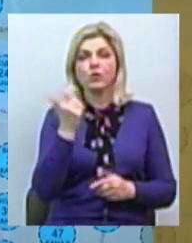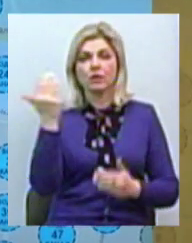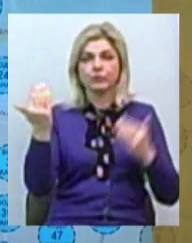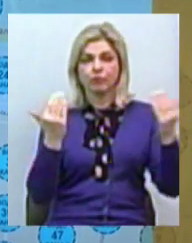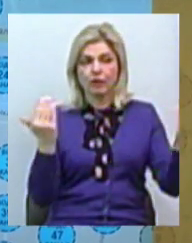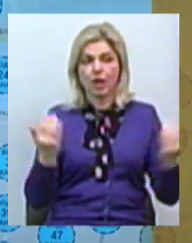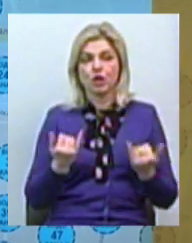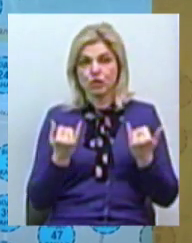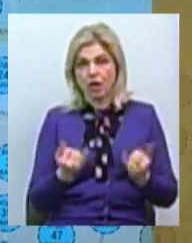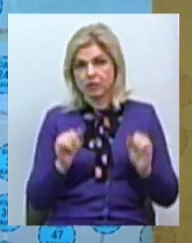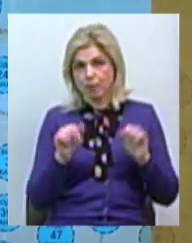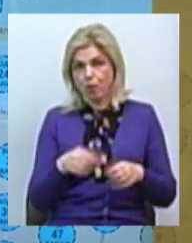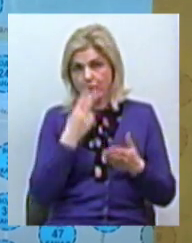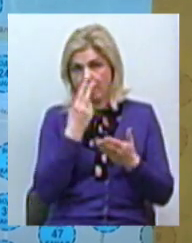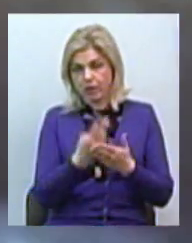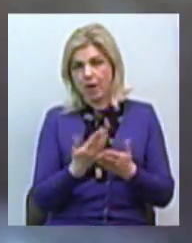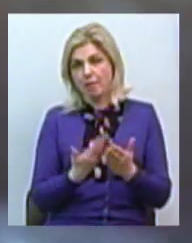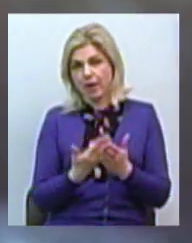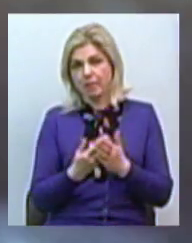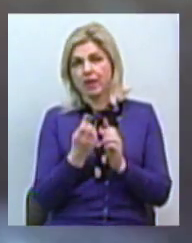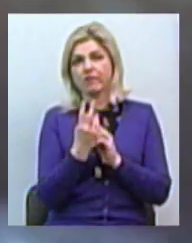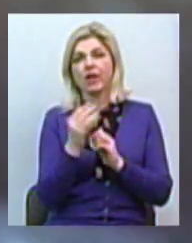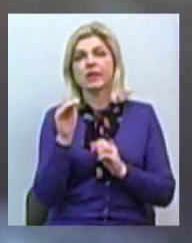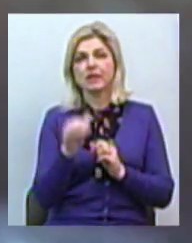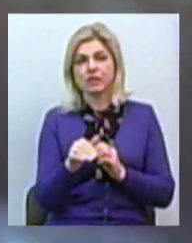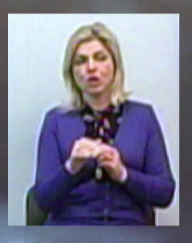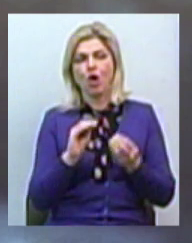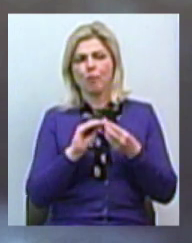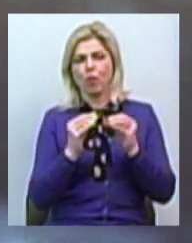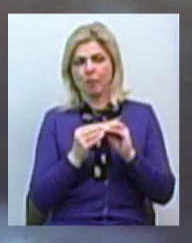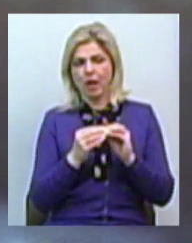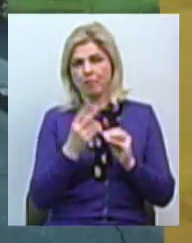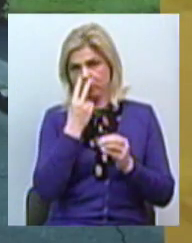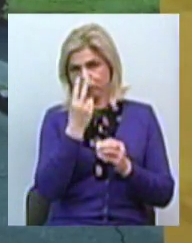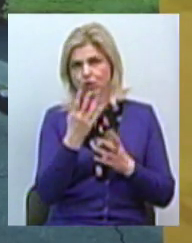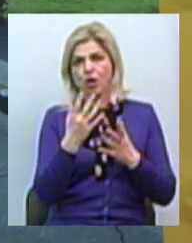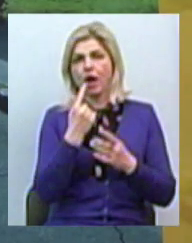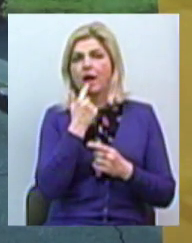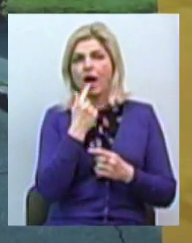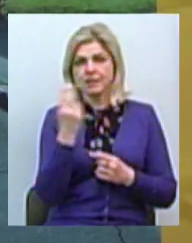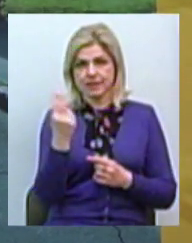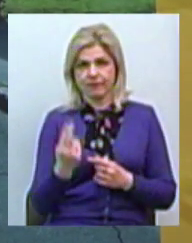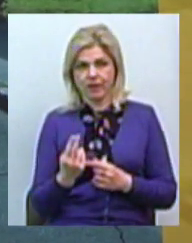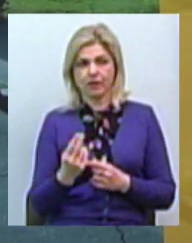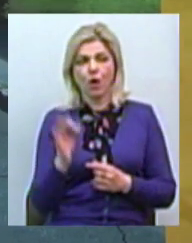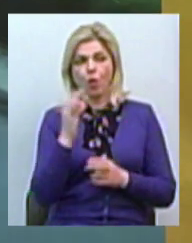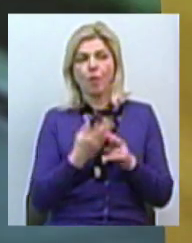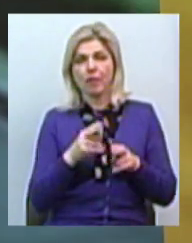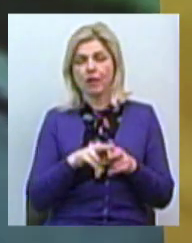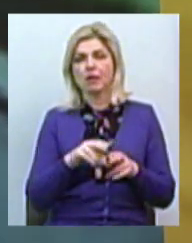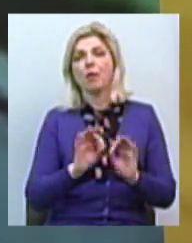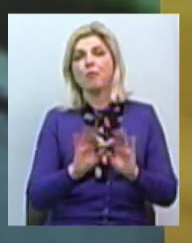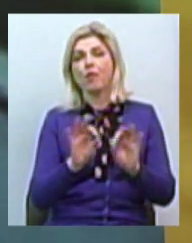можна побачити близько 12 тисяч. Проблемні виділяються червоним кольором. Про них повідомляють містяни телефоном,